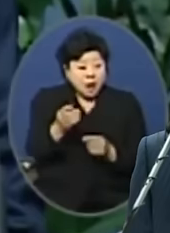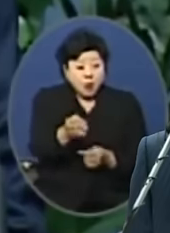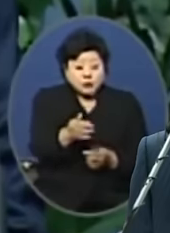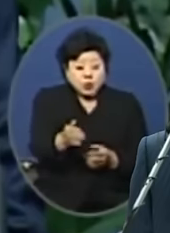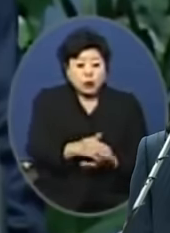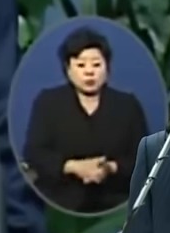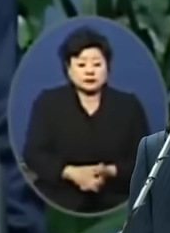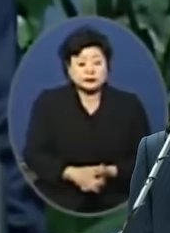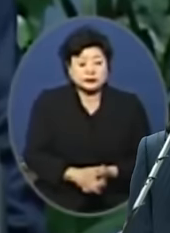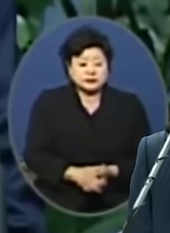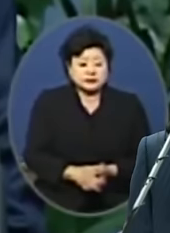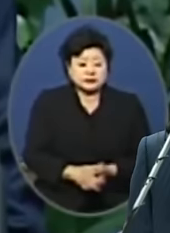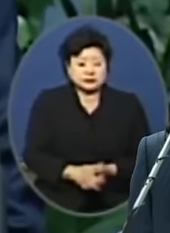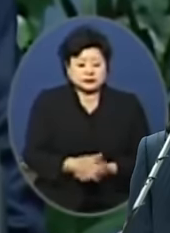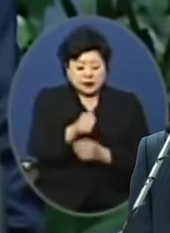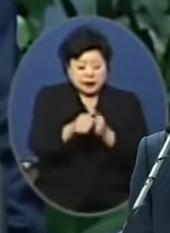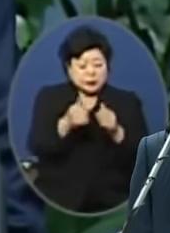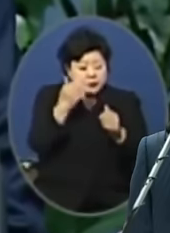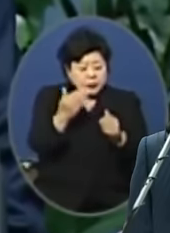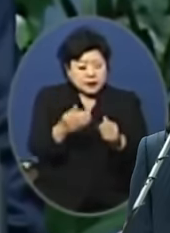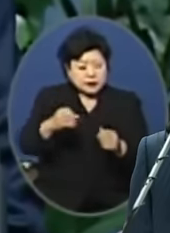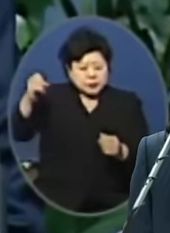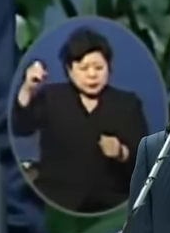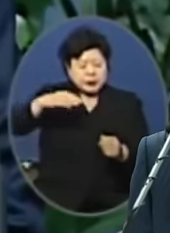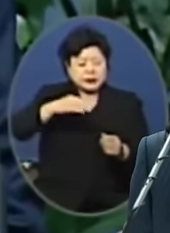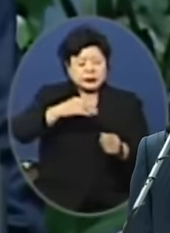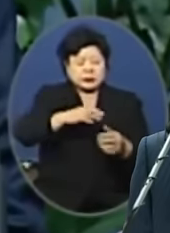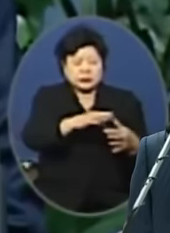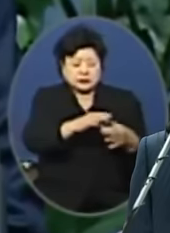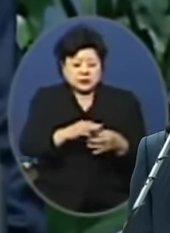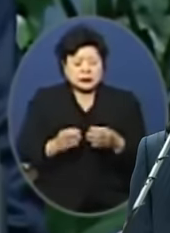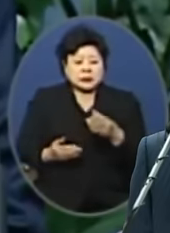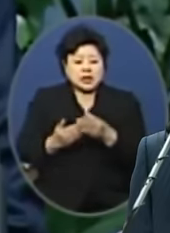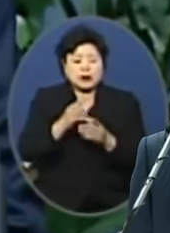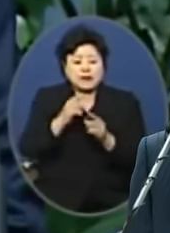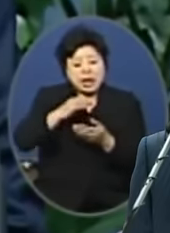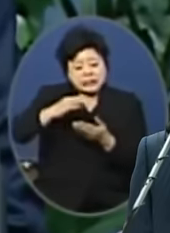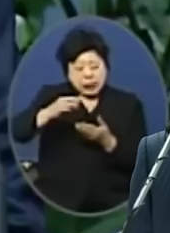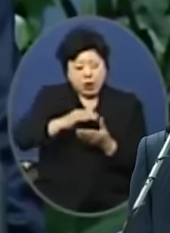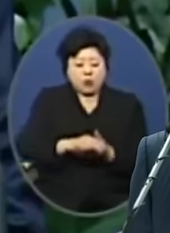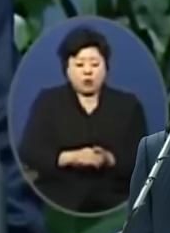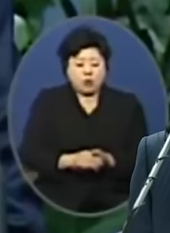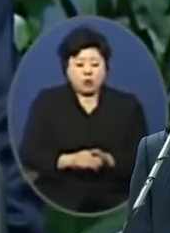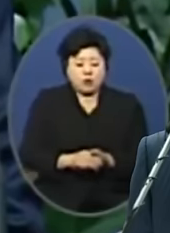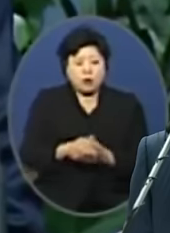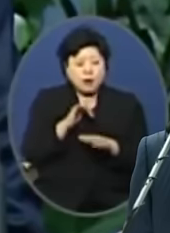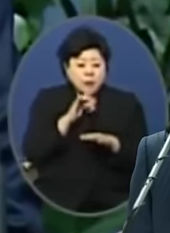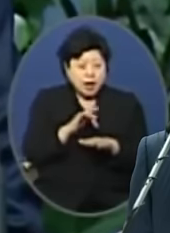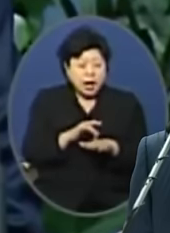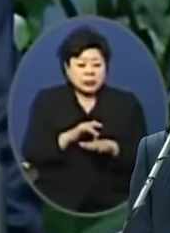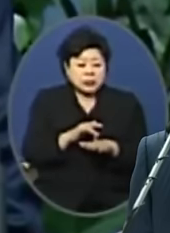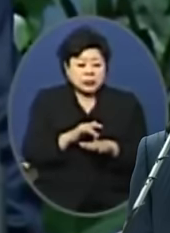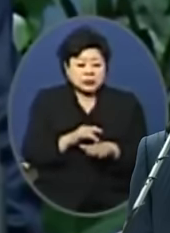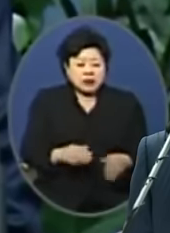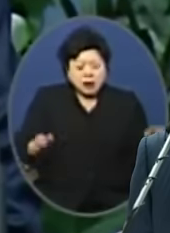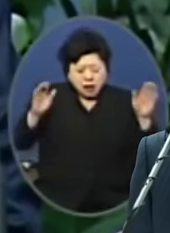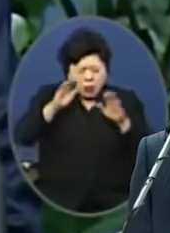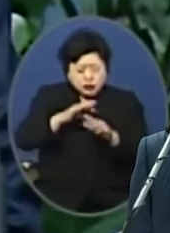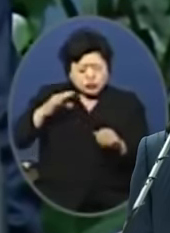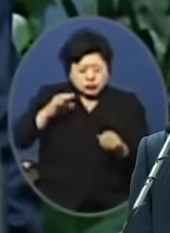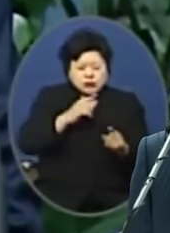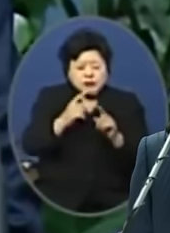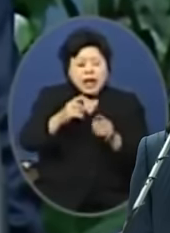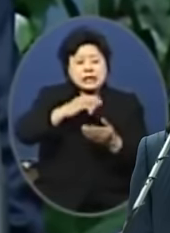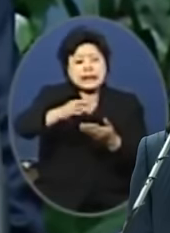없는 것입니다. 우리 하나님께서는 빛을 유도하는 말을 사용하게 하시고 또 마귀는 어두움을 불러오는